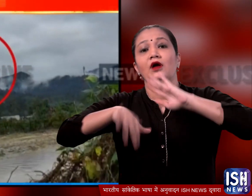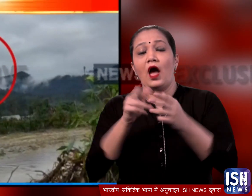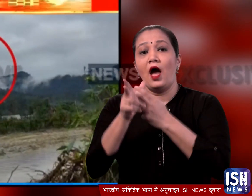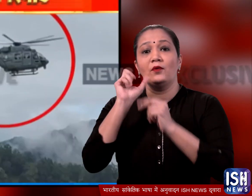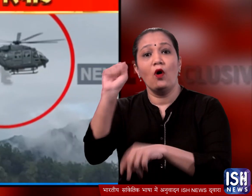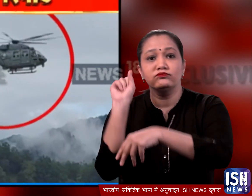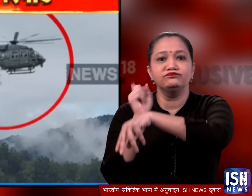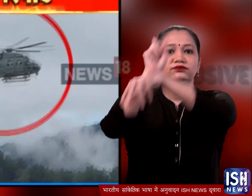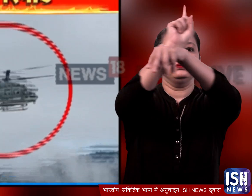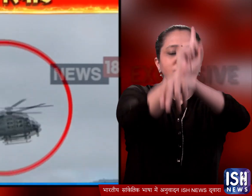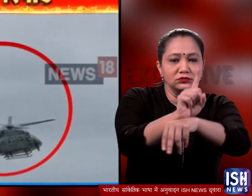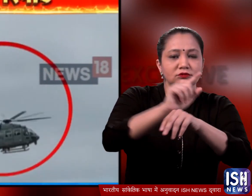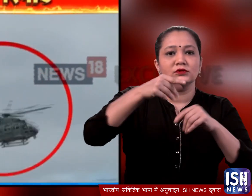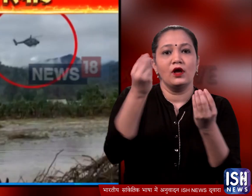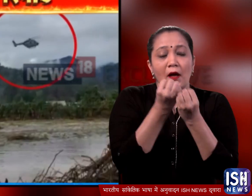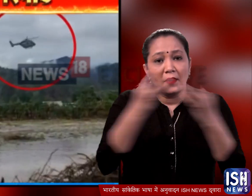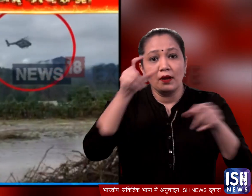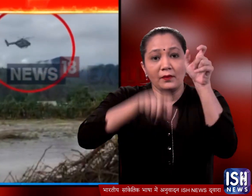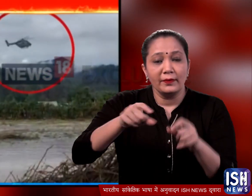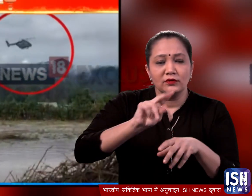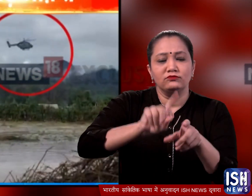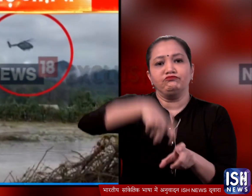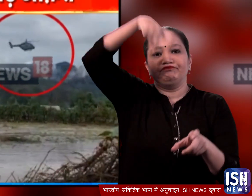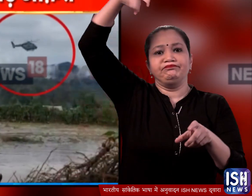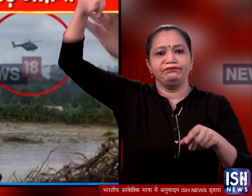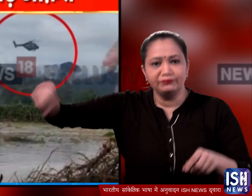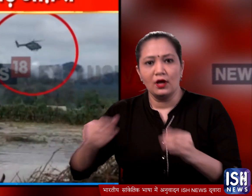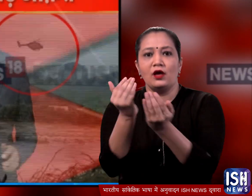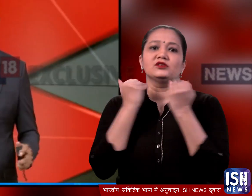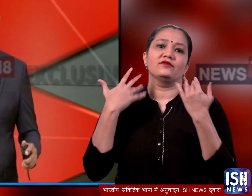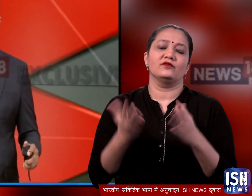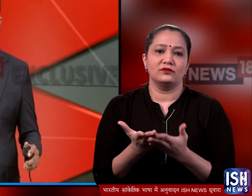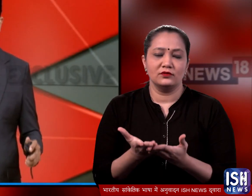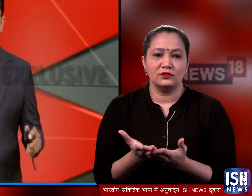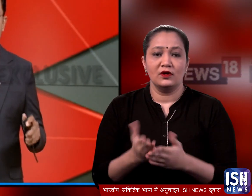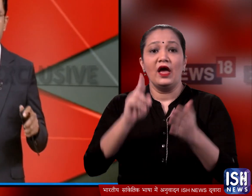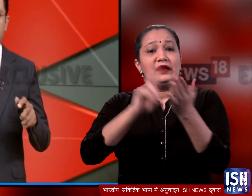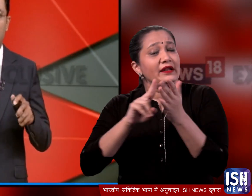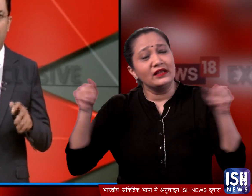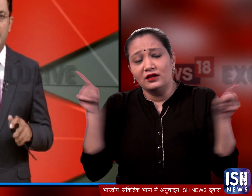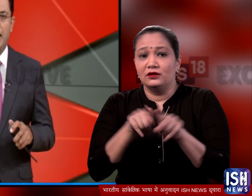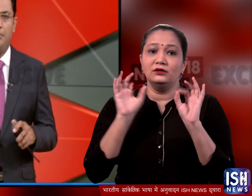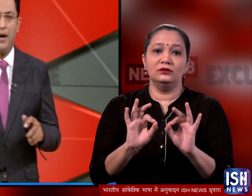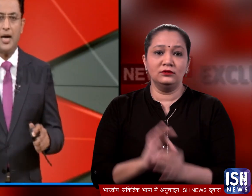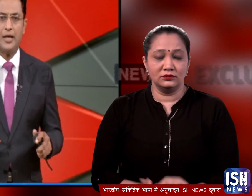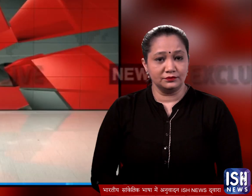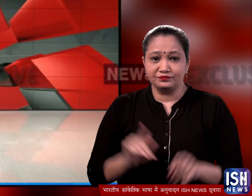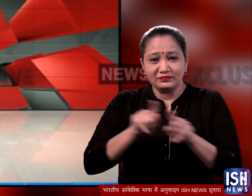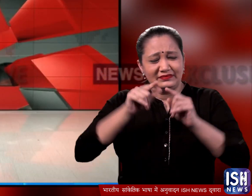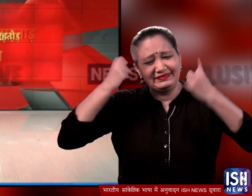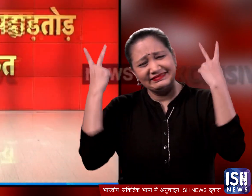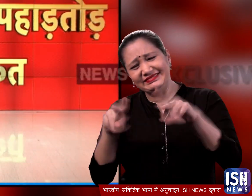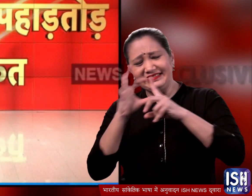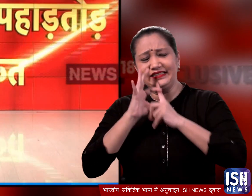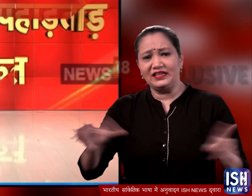भी मौके पर पहुंच गया, जिसकी मदद से कई फंसे हुए लोगों को एयरलिफ्ट कर बचाया गया। जबकि नैनीताल भी ऐसे ही शहरों में है जहां बाढ़ ने